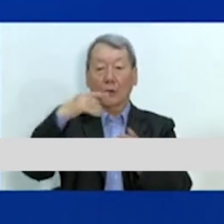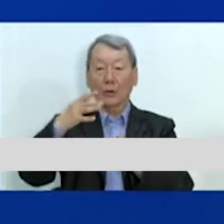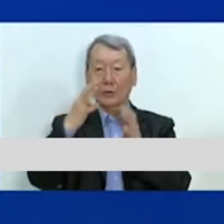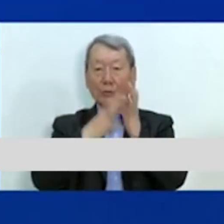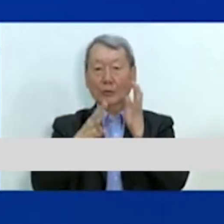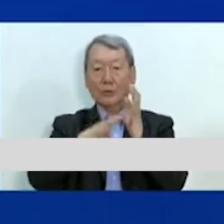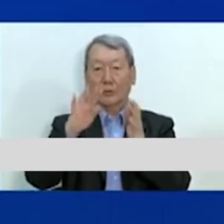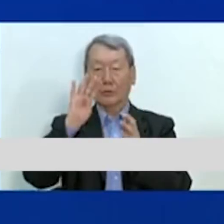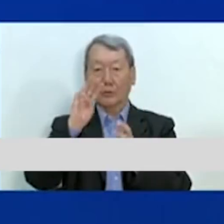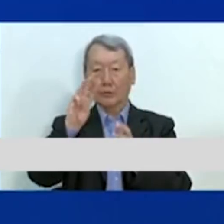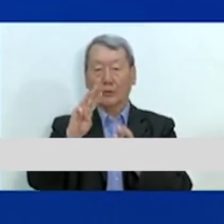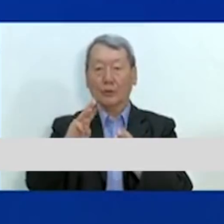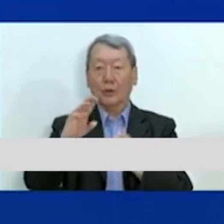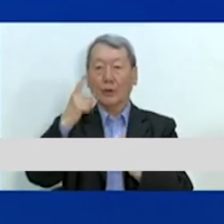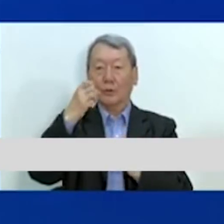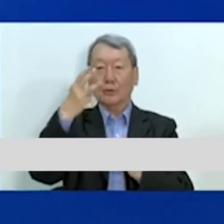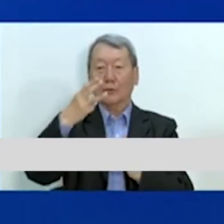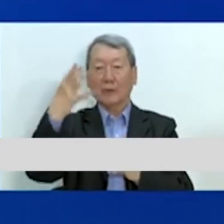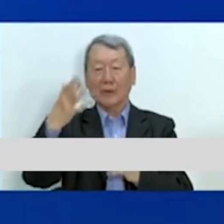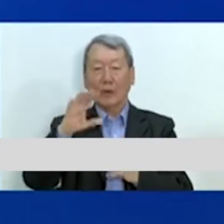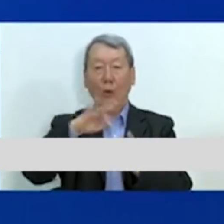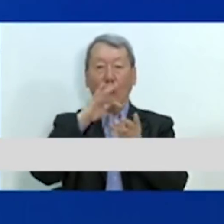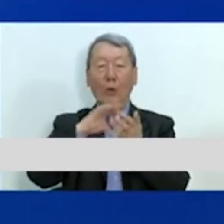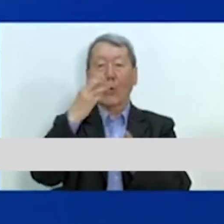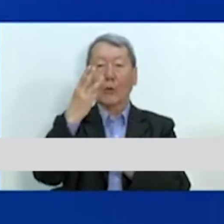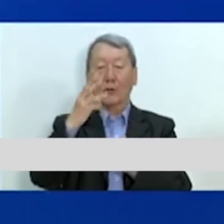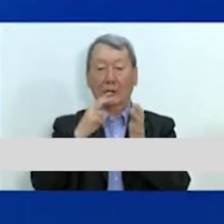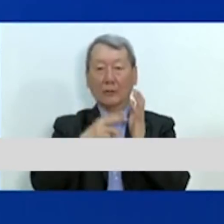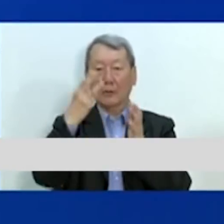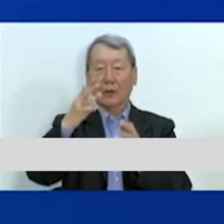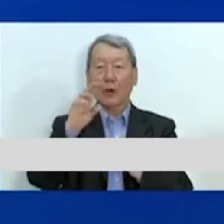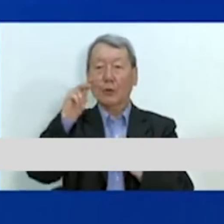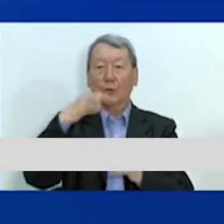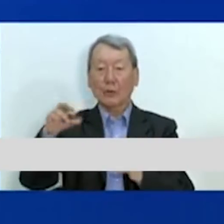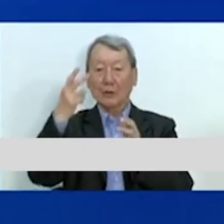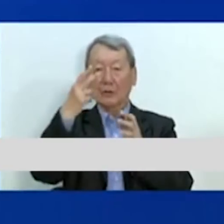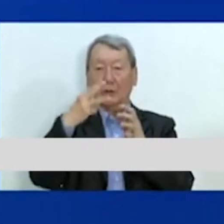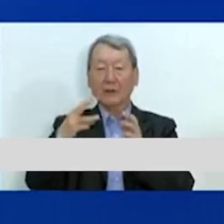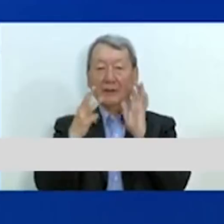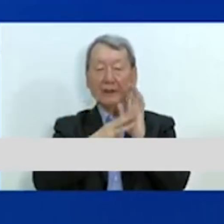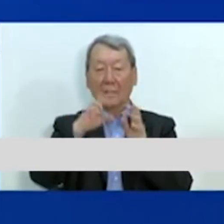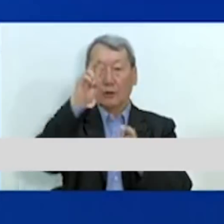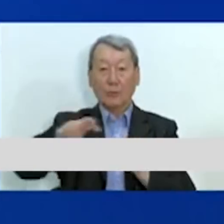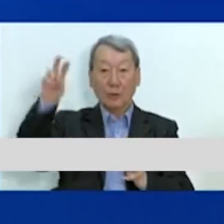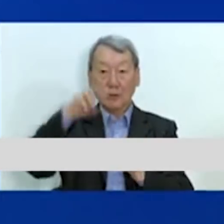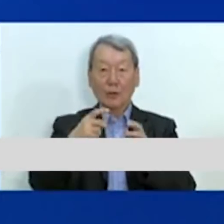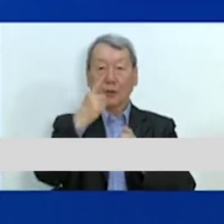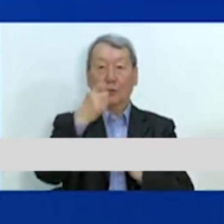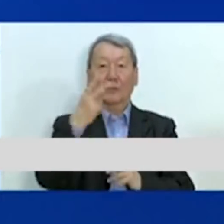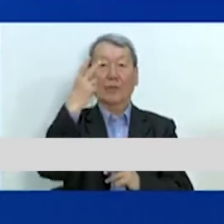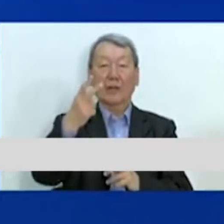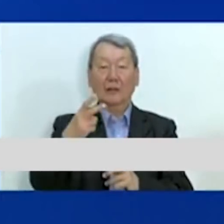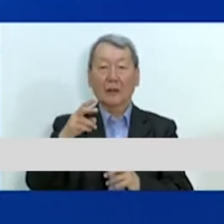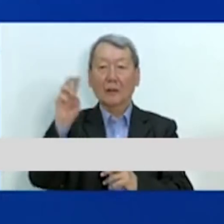областында 93, Ош областында 135, Ош шаарында 73, Чүй областында 28, Бишкек шаарында